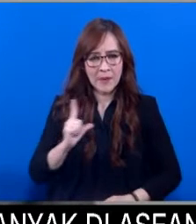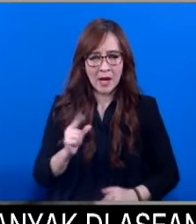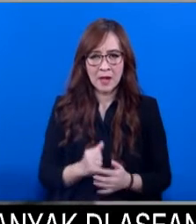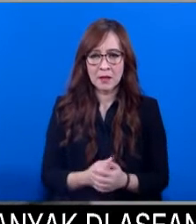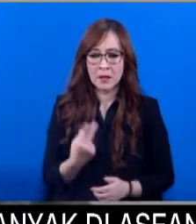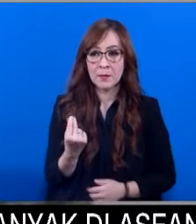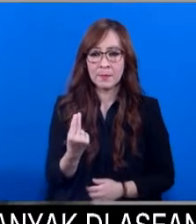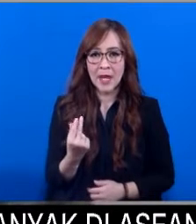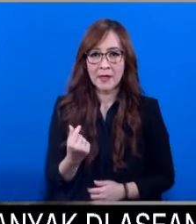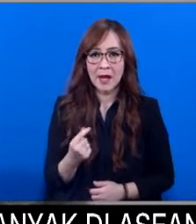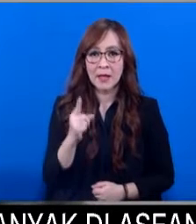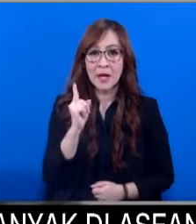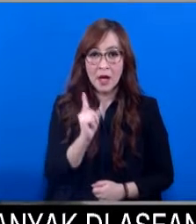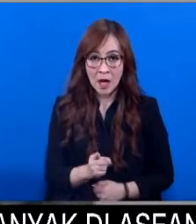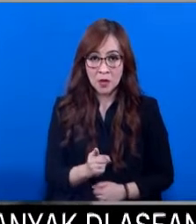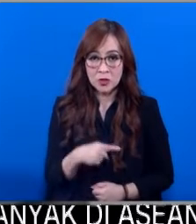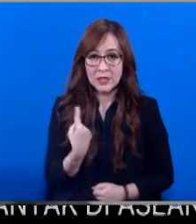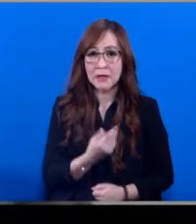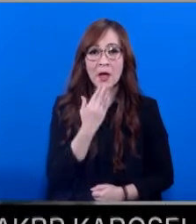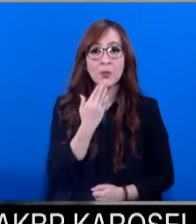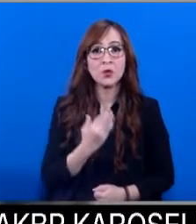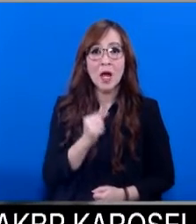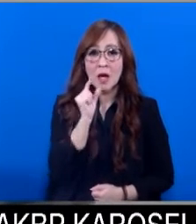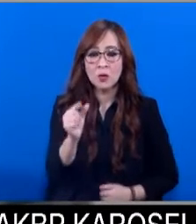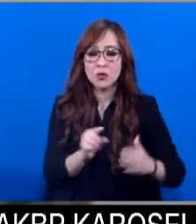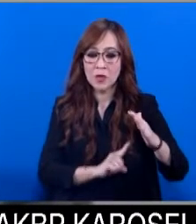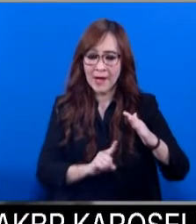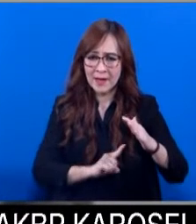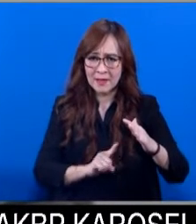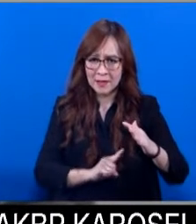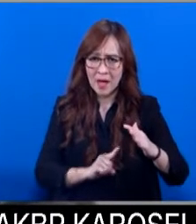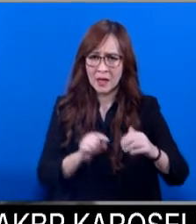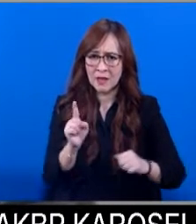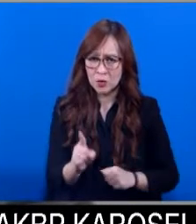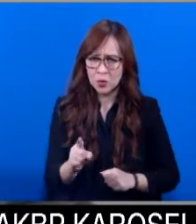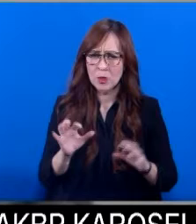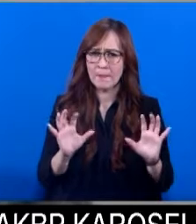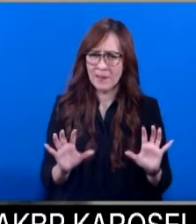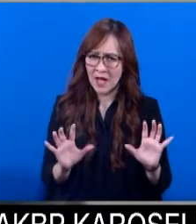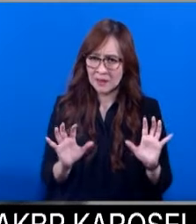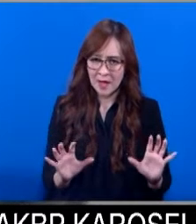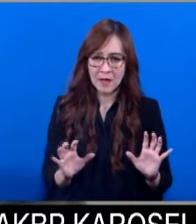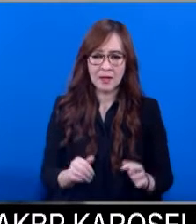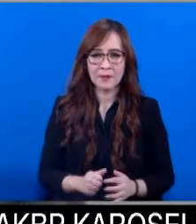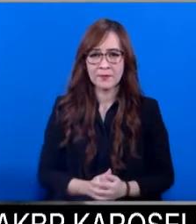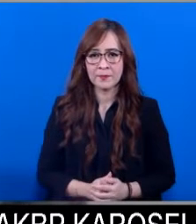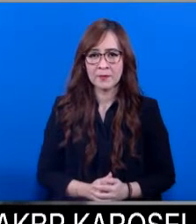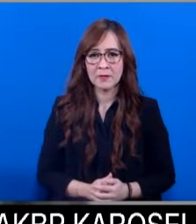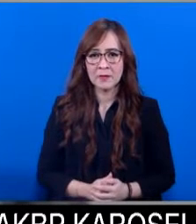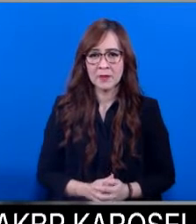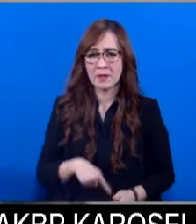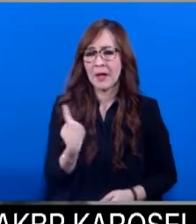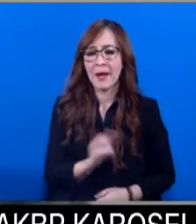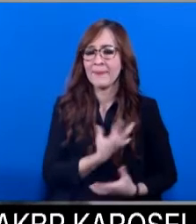kita sisihkan untuk karantina itu enggak sedikit, Mbak. Jadi ya, terus terang kecewa